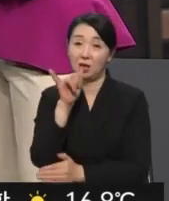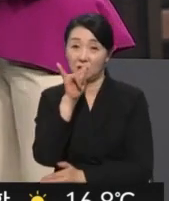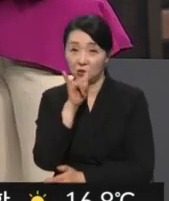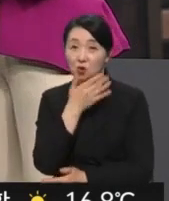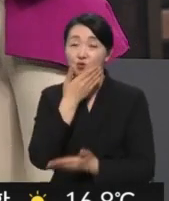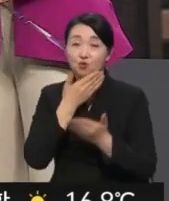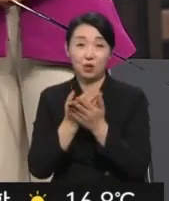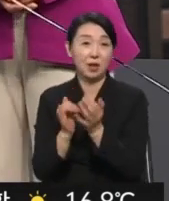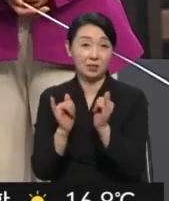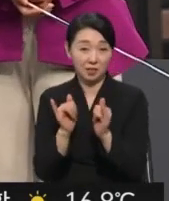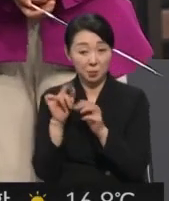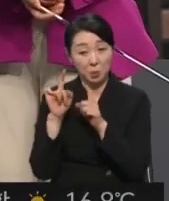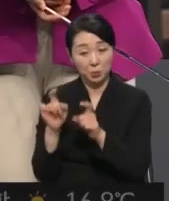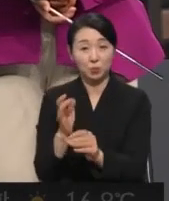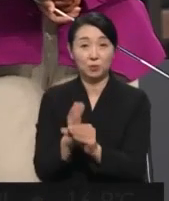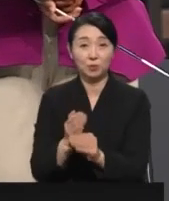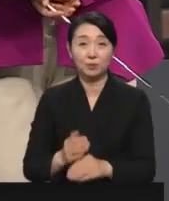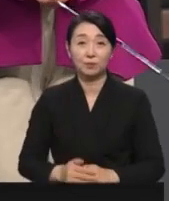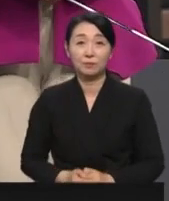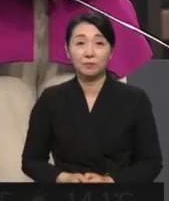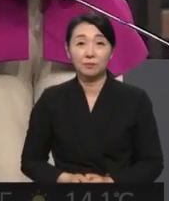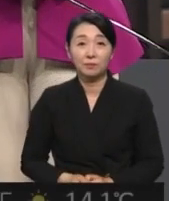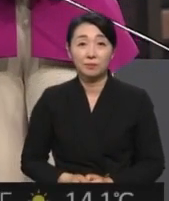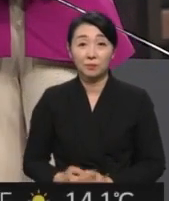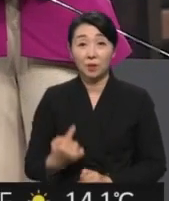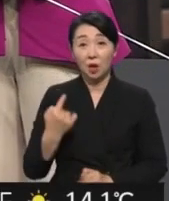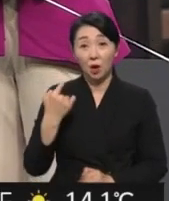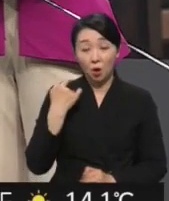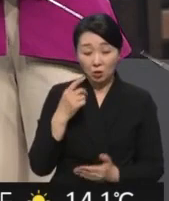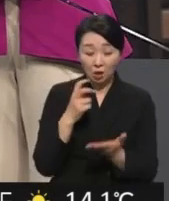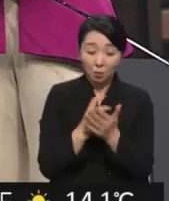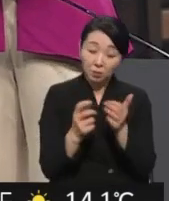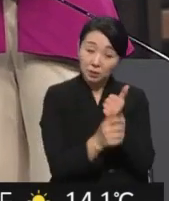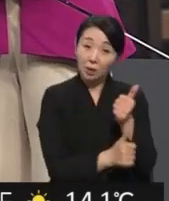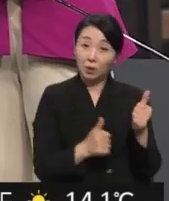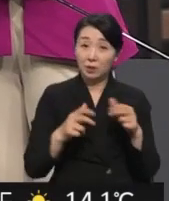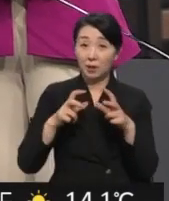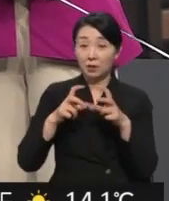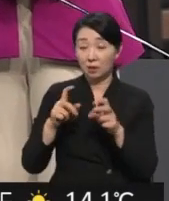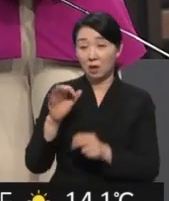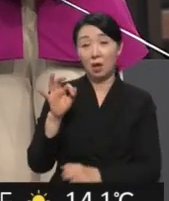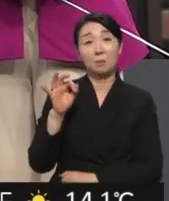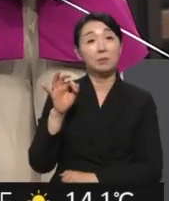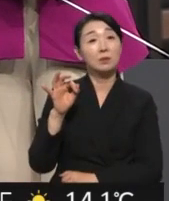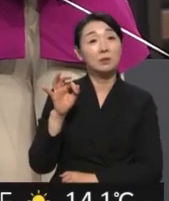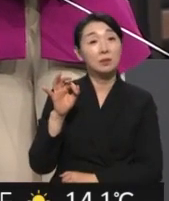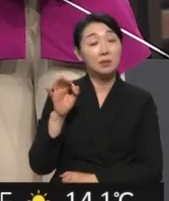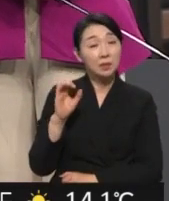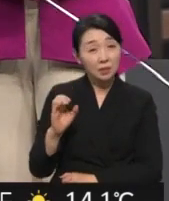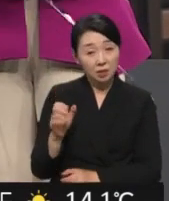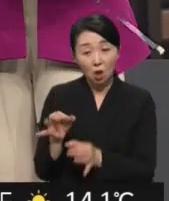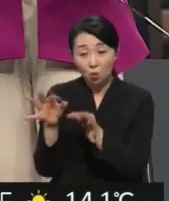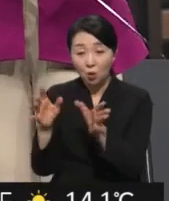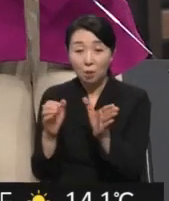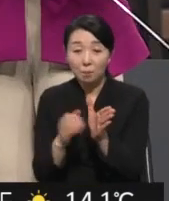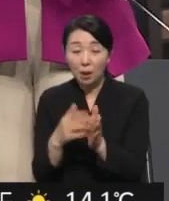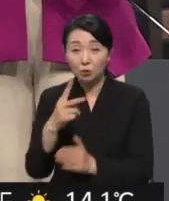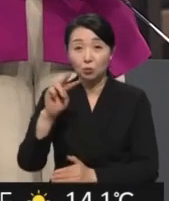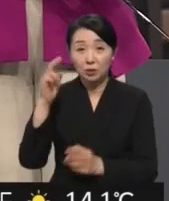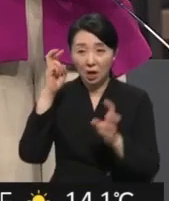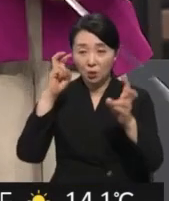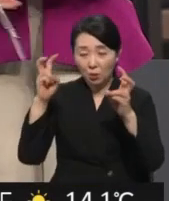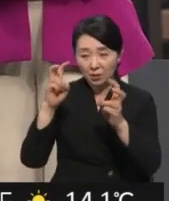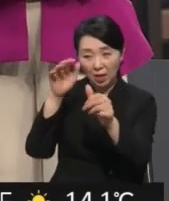인사다 이렇게 주목을 하고 있는 모습인데요. 어제 법사위에서는 성남FC에 후원한 두산건설의 대표가 기소가